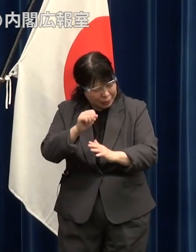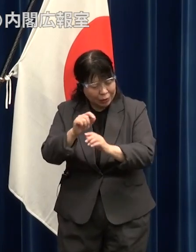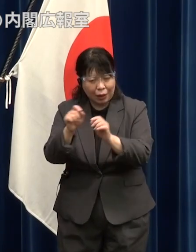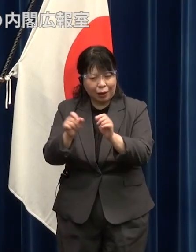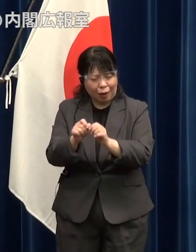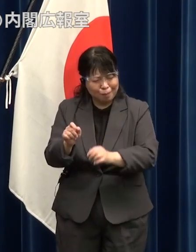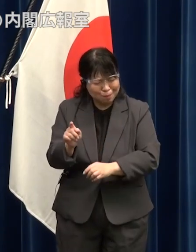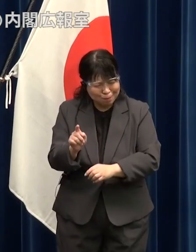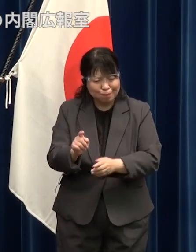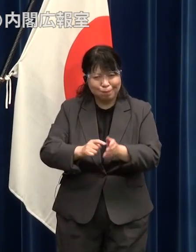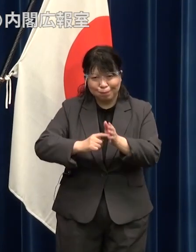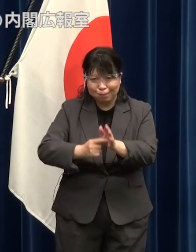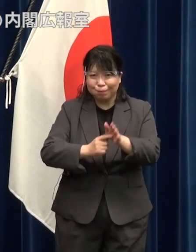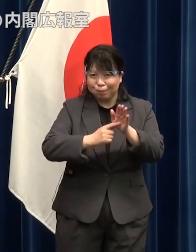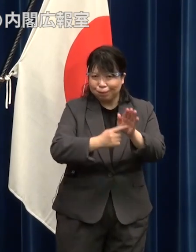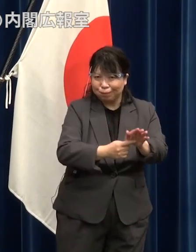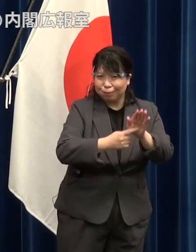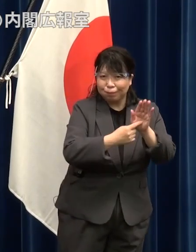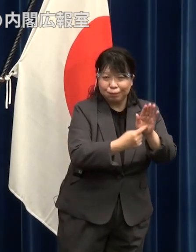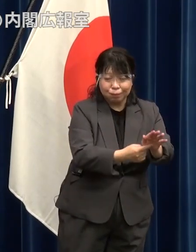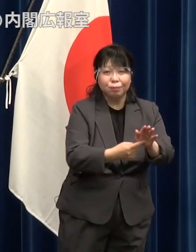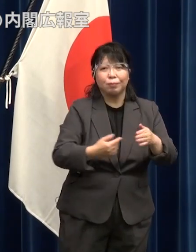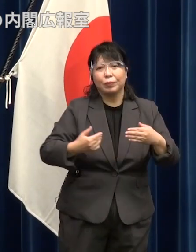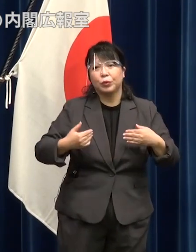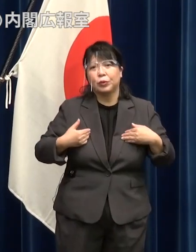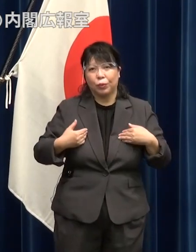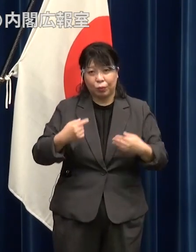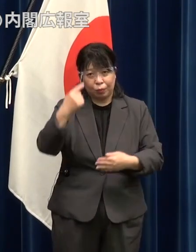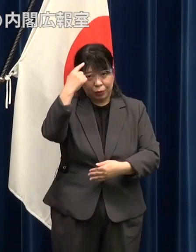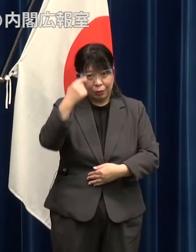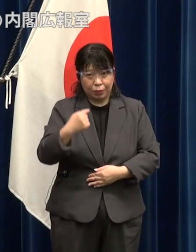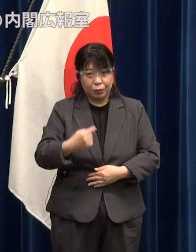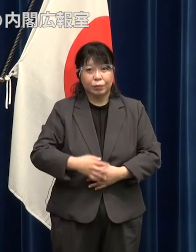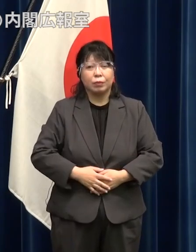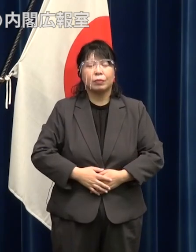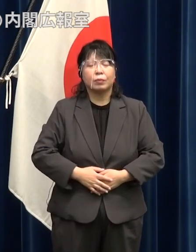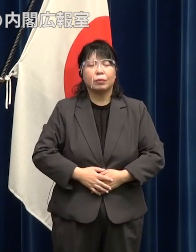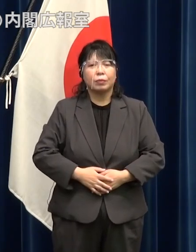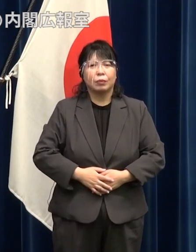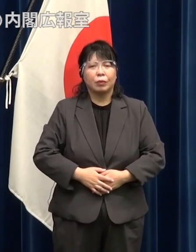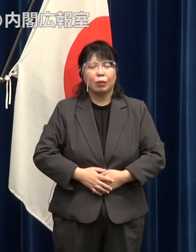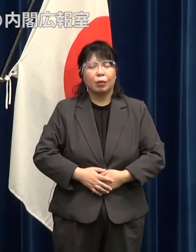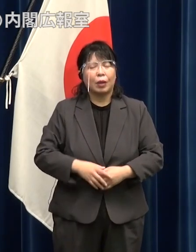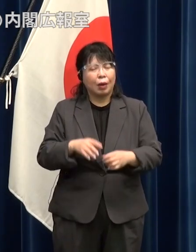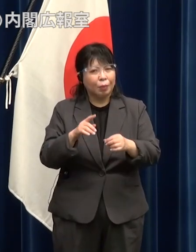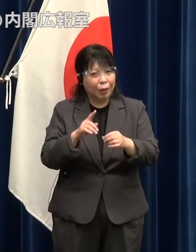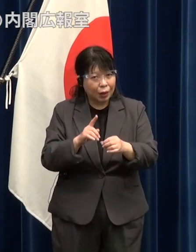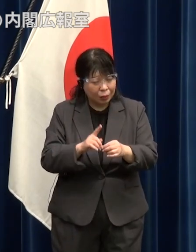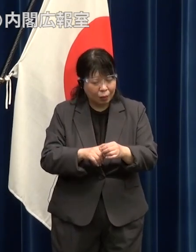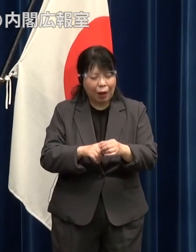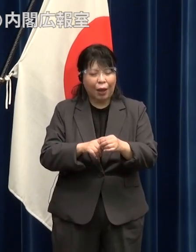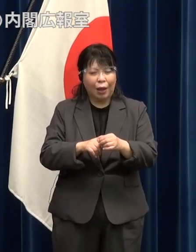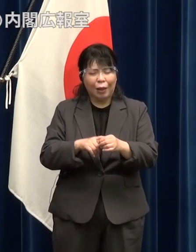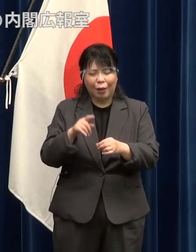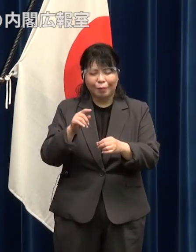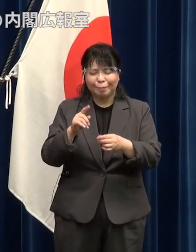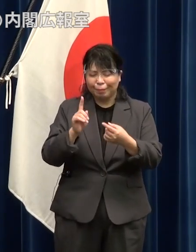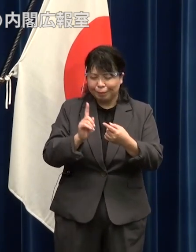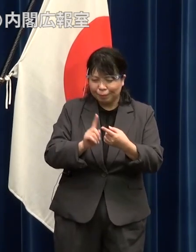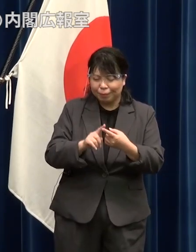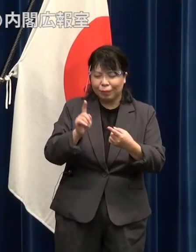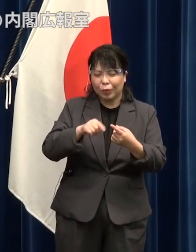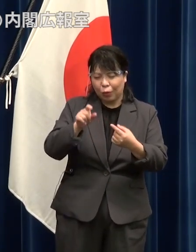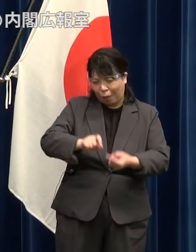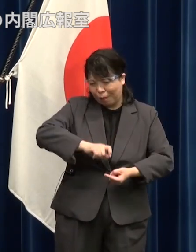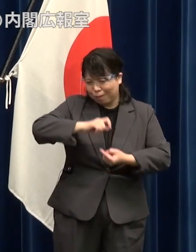ければならないと思います。そのために適材適所でベストな体制を組み、内閣総